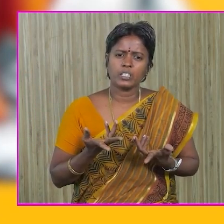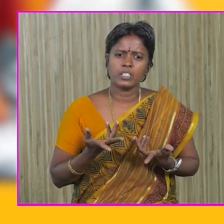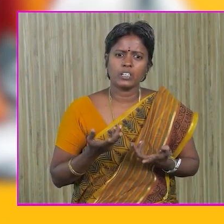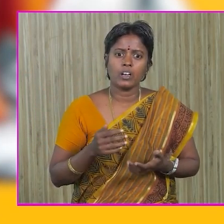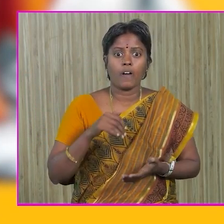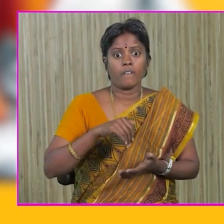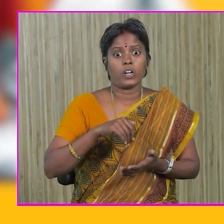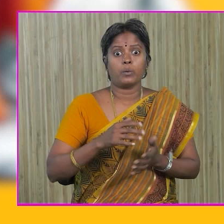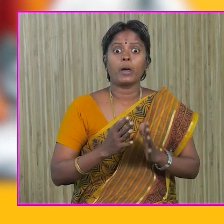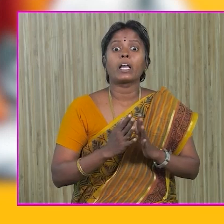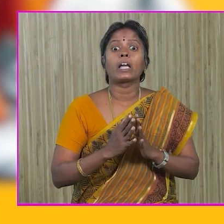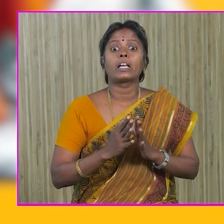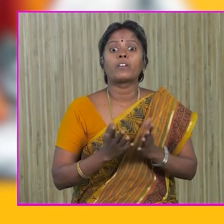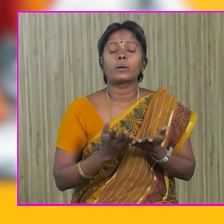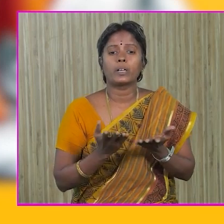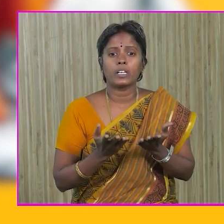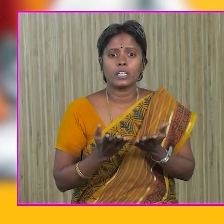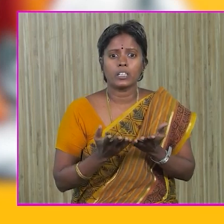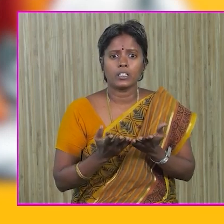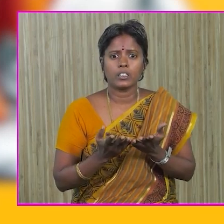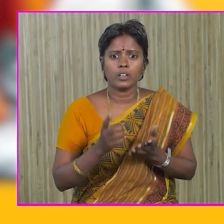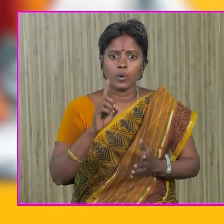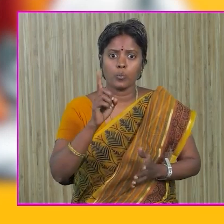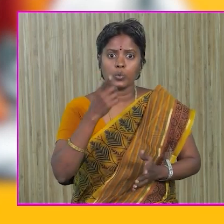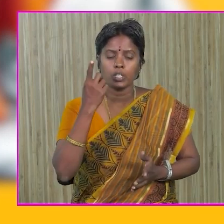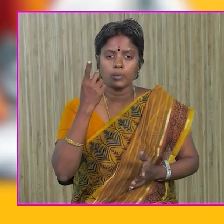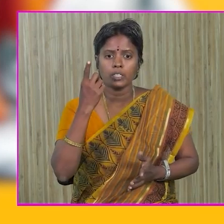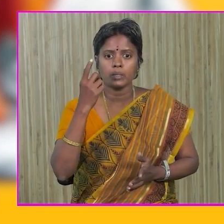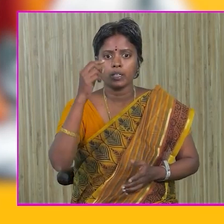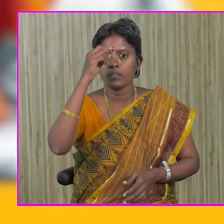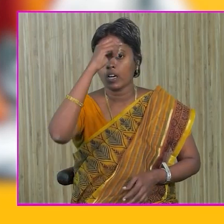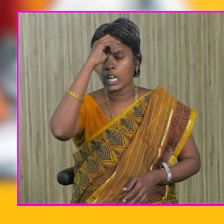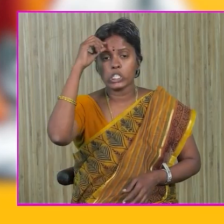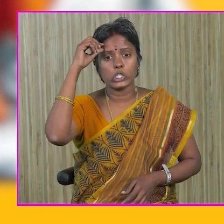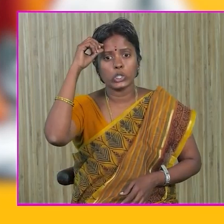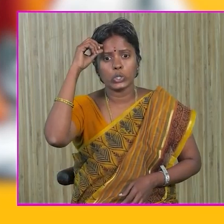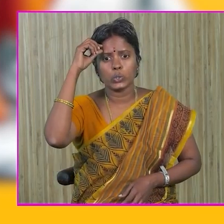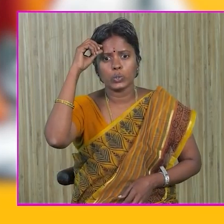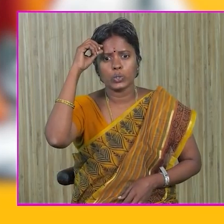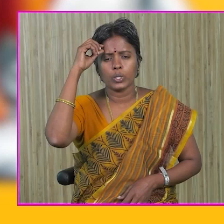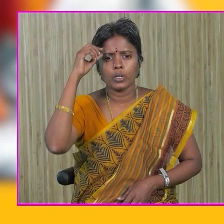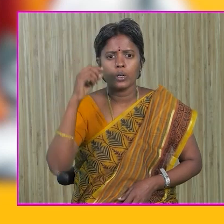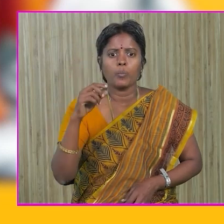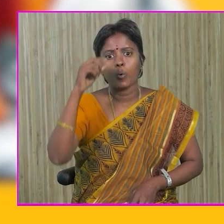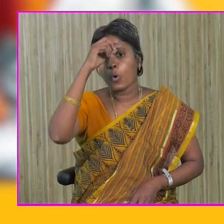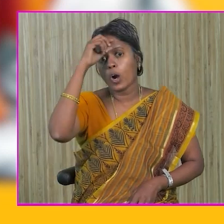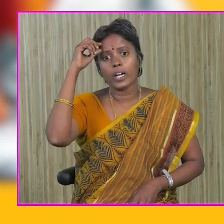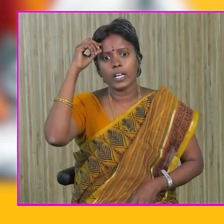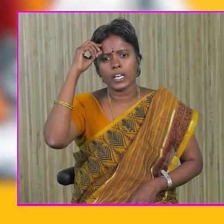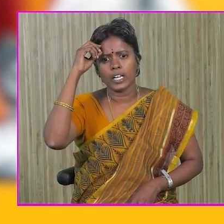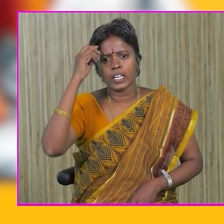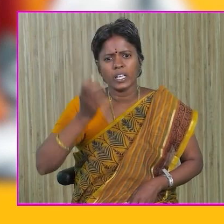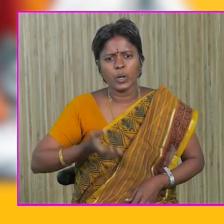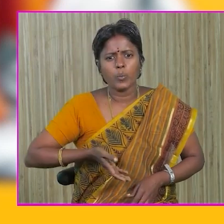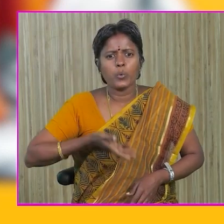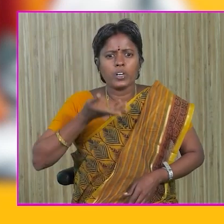கேட்குறார். அதுக்கு முதல் மதிப்பெண் வாங்கின சீனு பதில் சொல்கிறான், சார் நீங்கள் எப்போதும் மோகனை புகழ்வதால் அவனை போல் வர